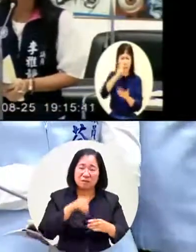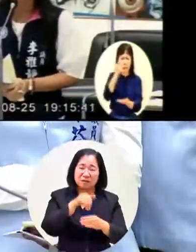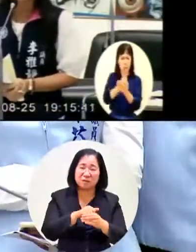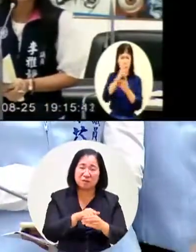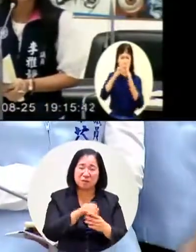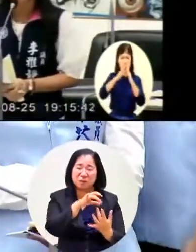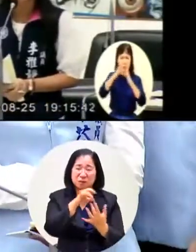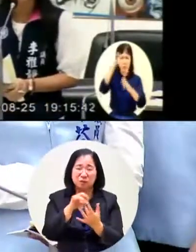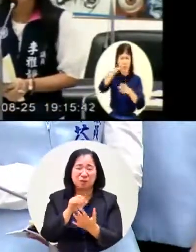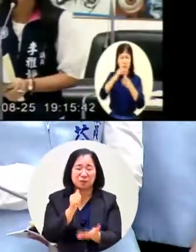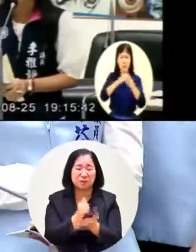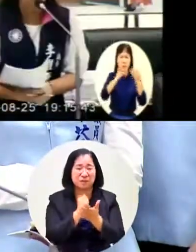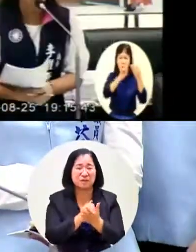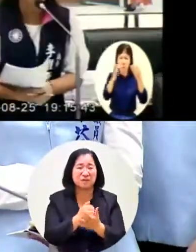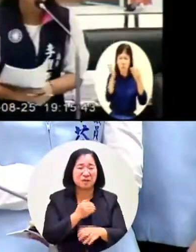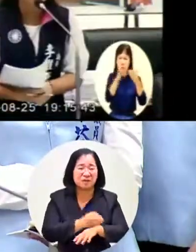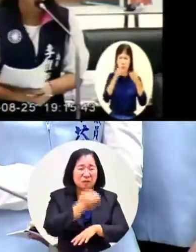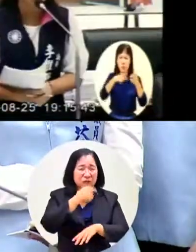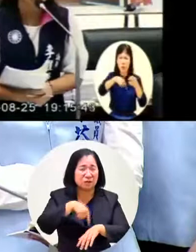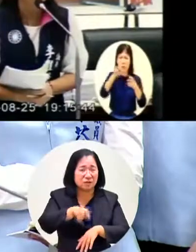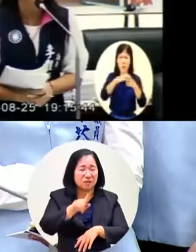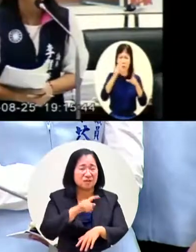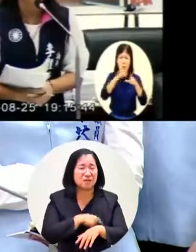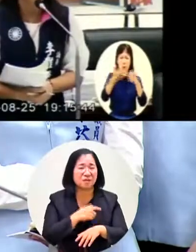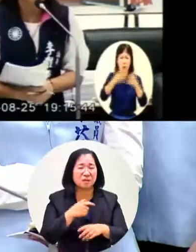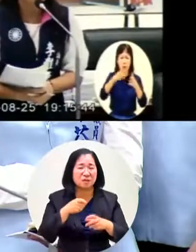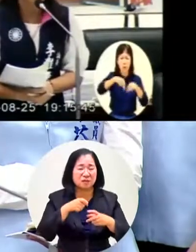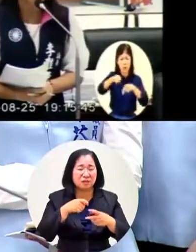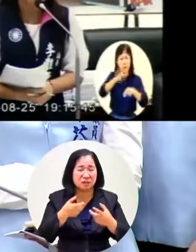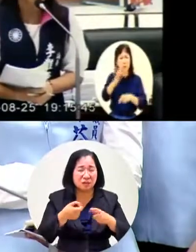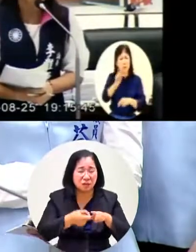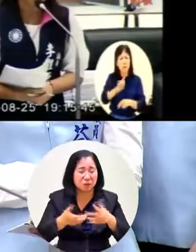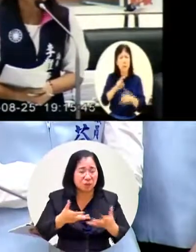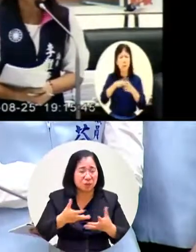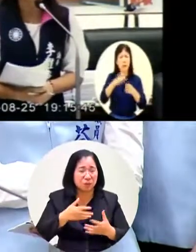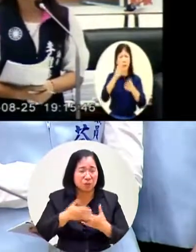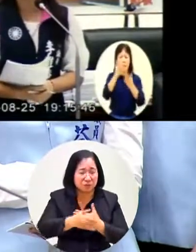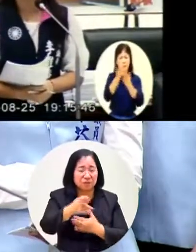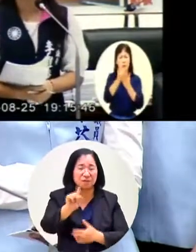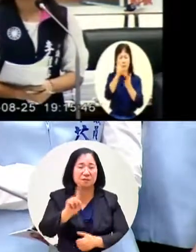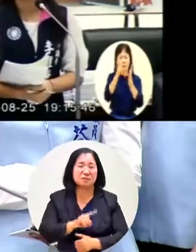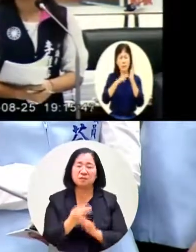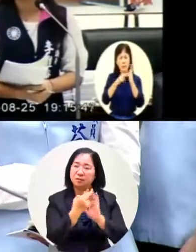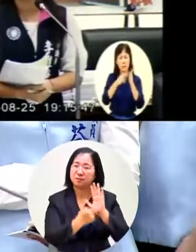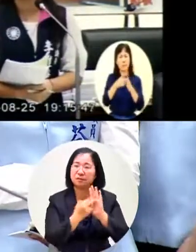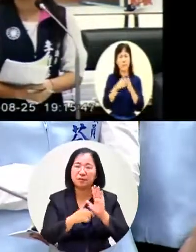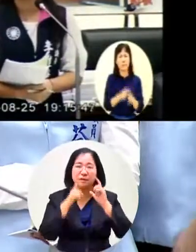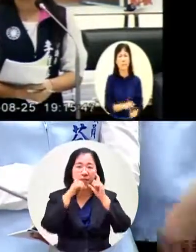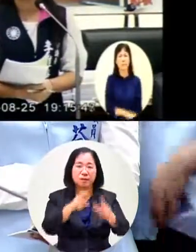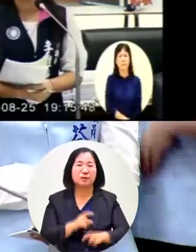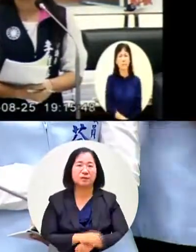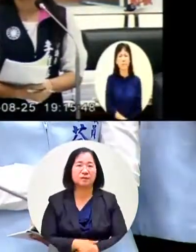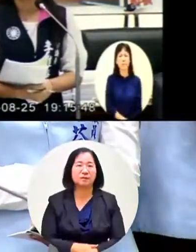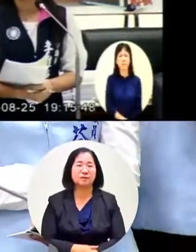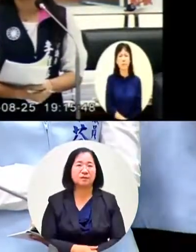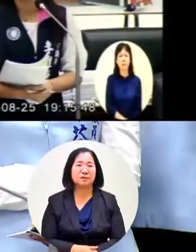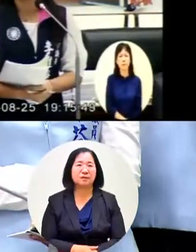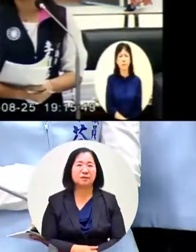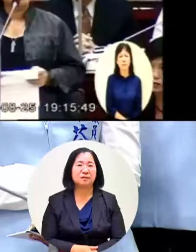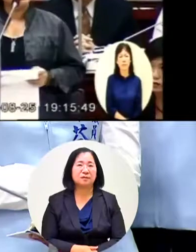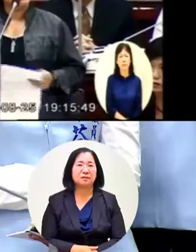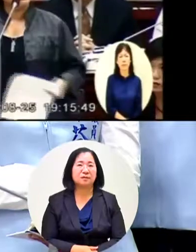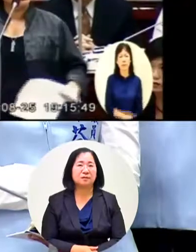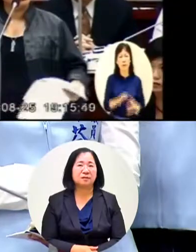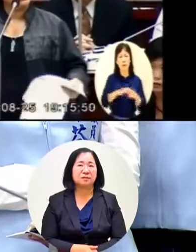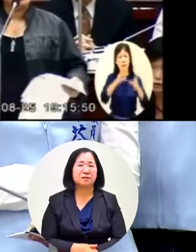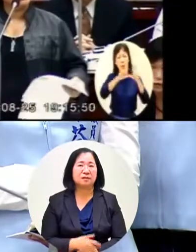我跟你讲，搁放了一公虾尾，啊，我得等伊关底啊。 就有必要让我们高雄市的市民知道，我